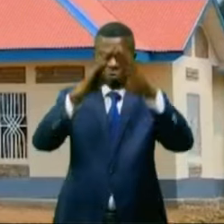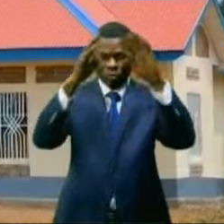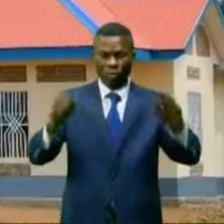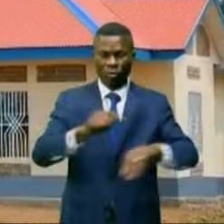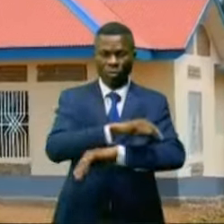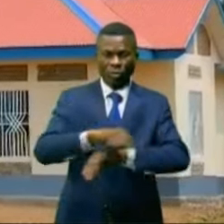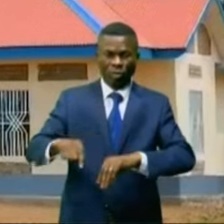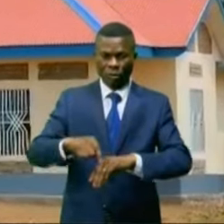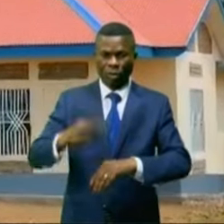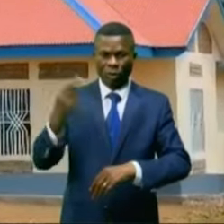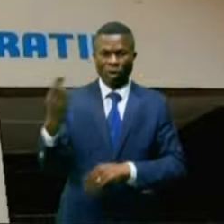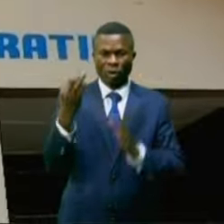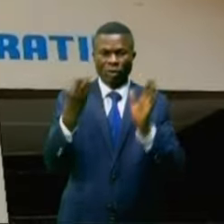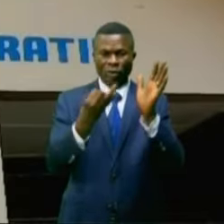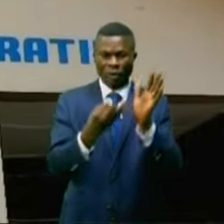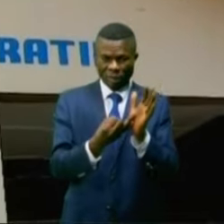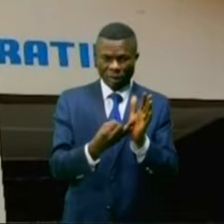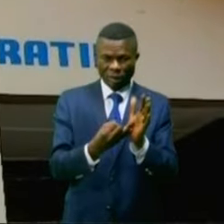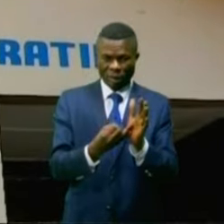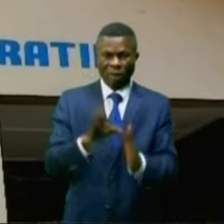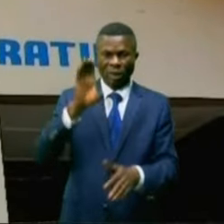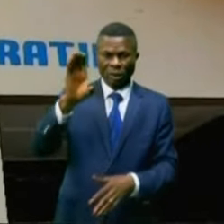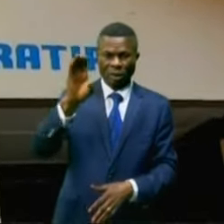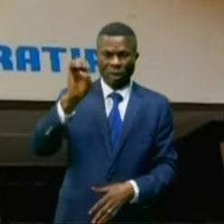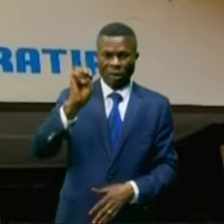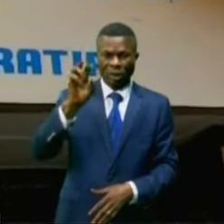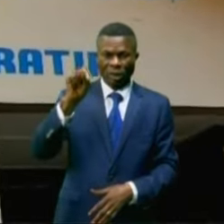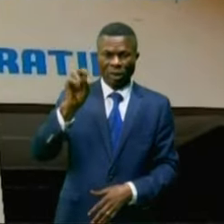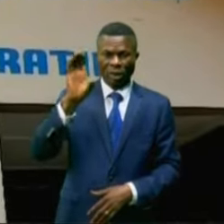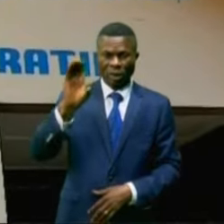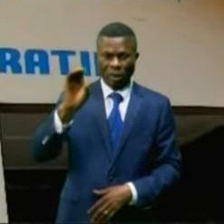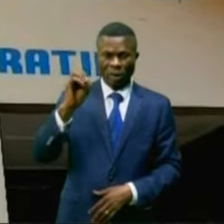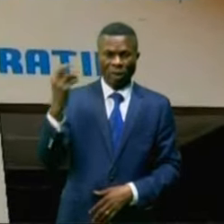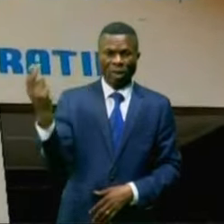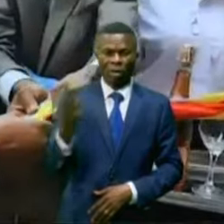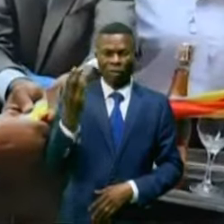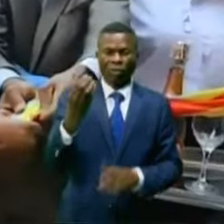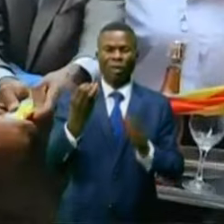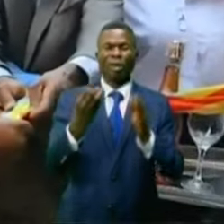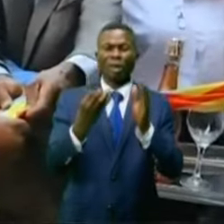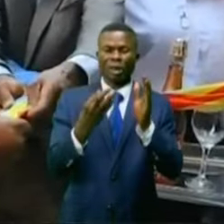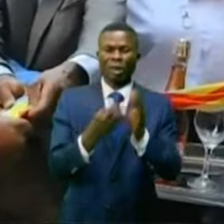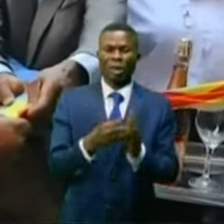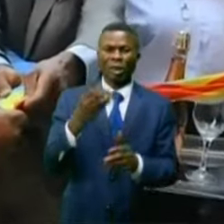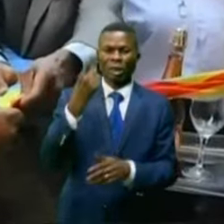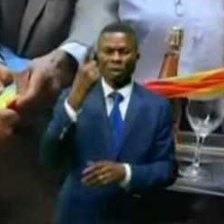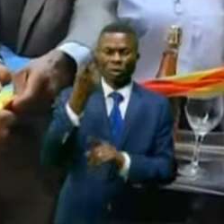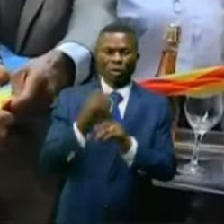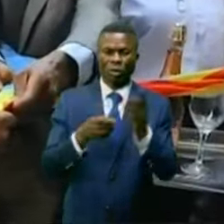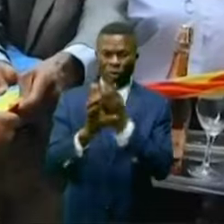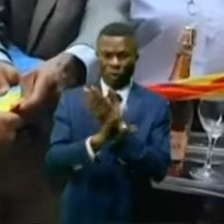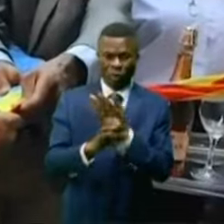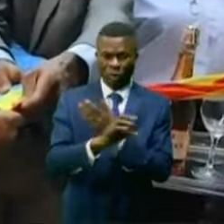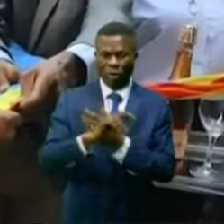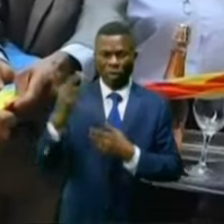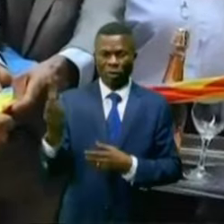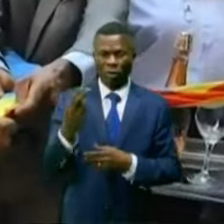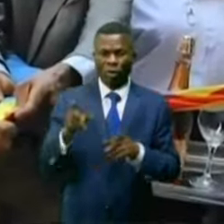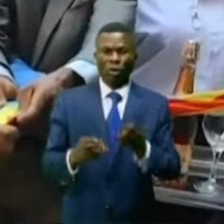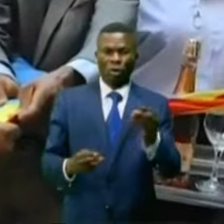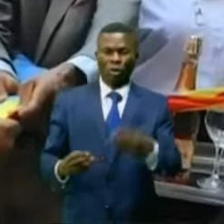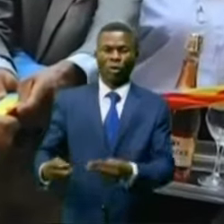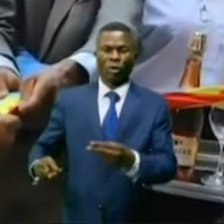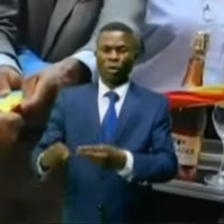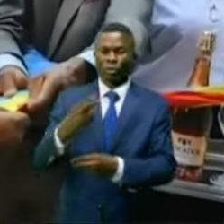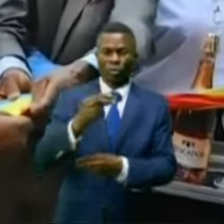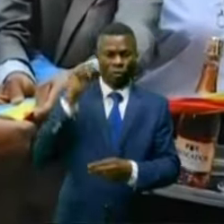de la 27e SEMCO a eu lieu ce dimanche 28 juillet 2024. La coupure du ruban symbolique a été faite par le gouverneur